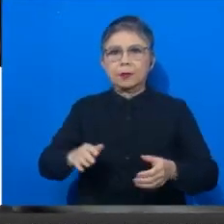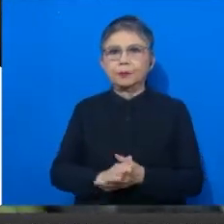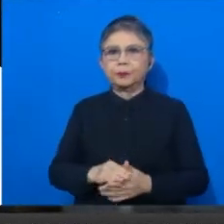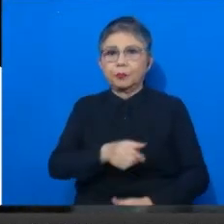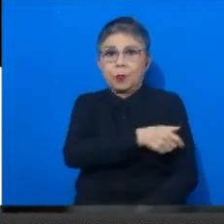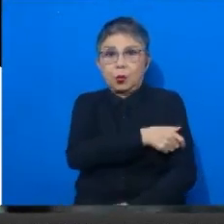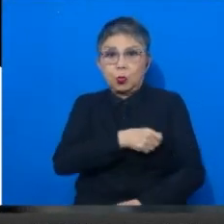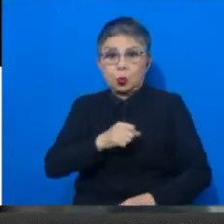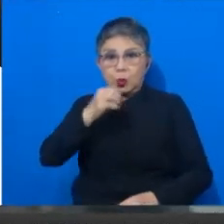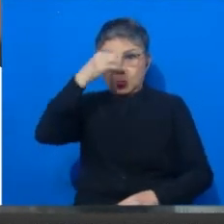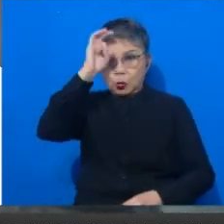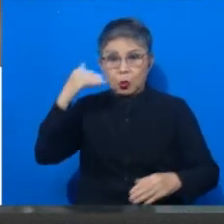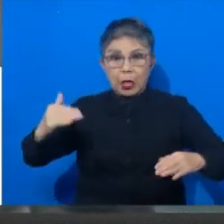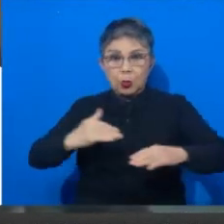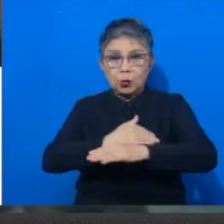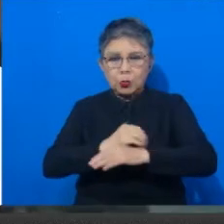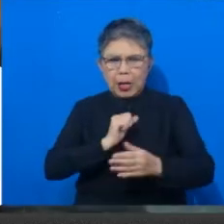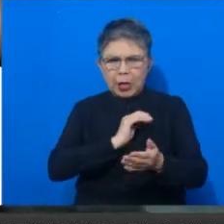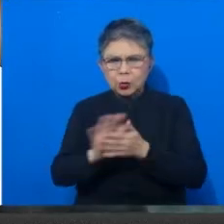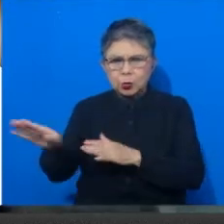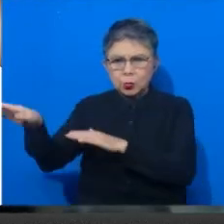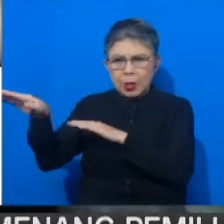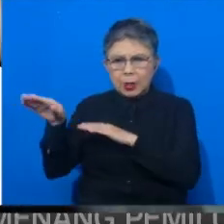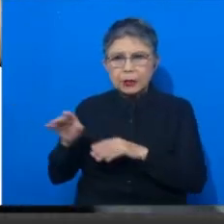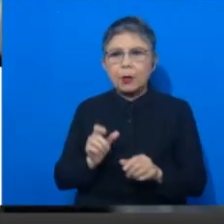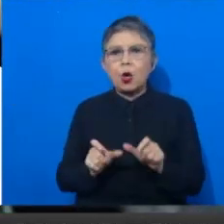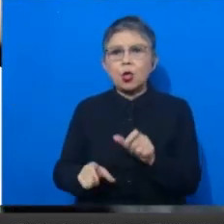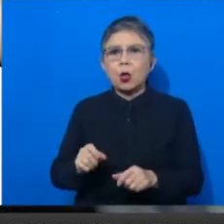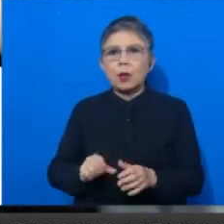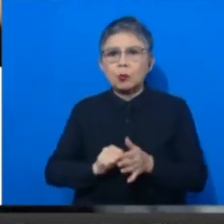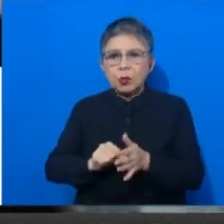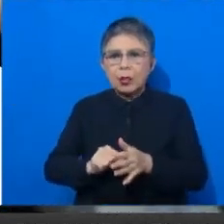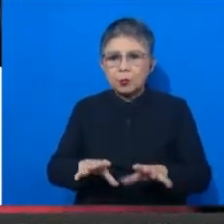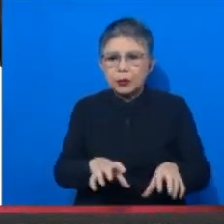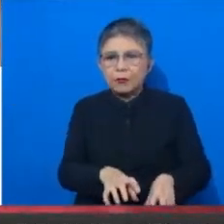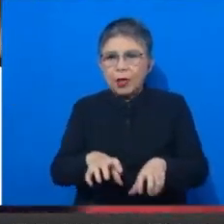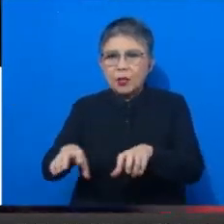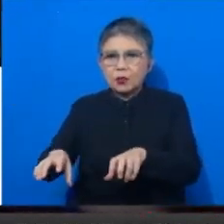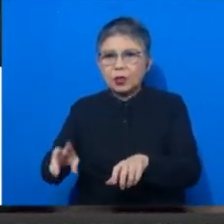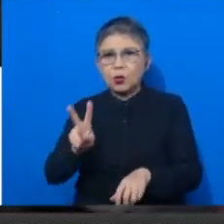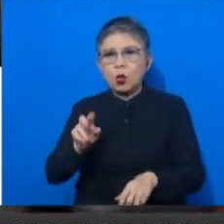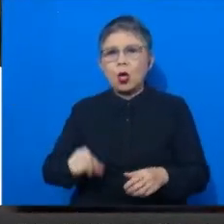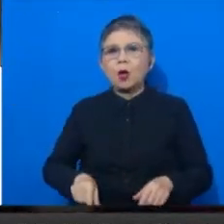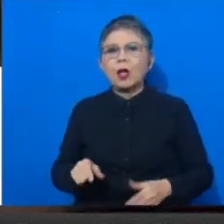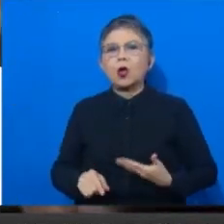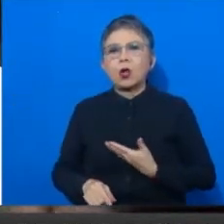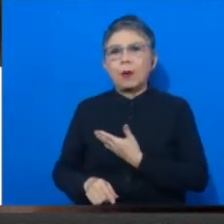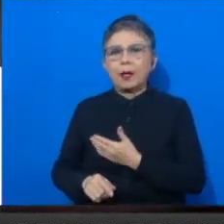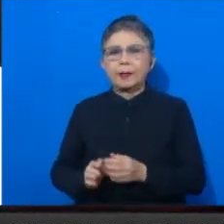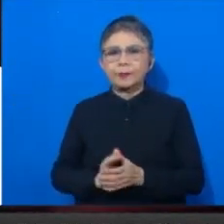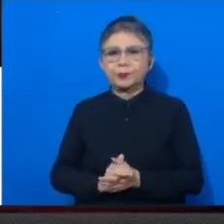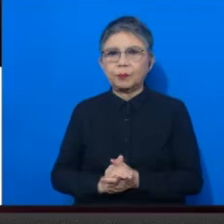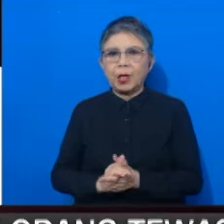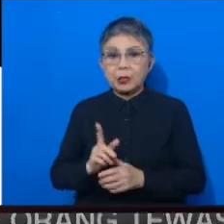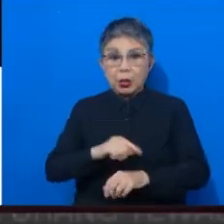Petugas unit Gakum Satlantas Polresta Jambi yang dibantu warga kemudian berusaha mengevakuasi kedua korban. Setelah lebih